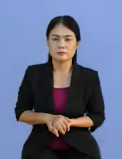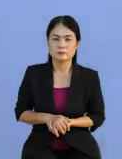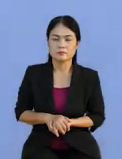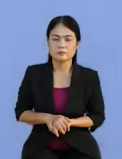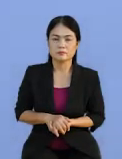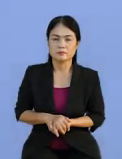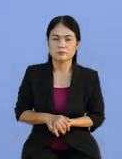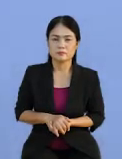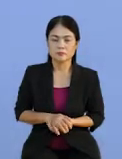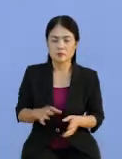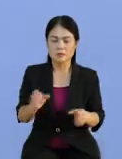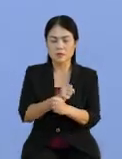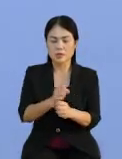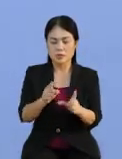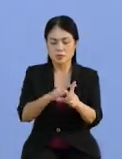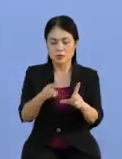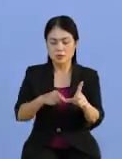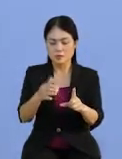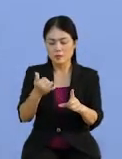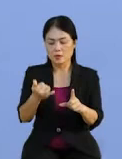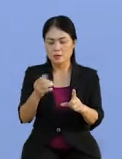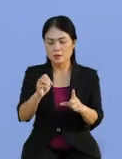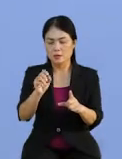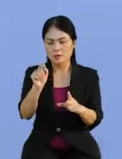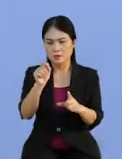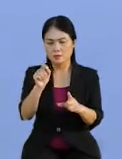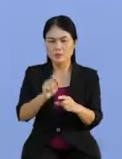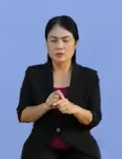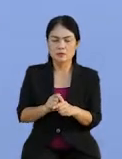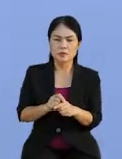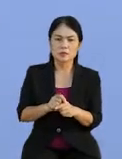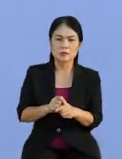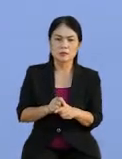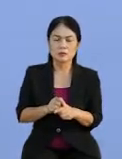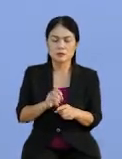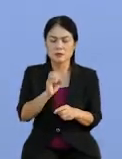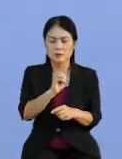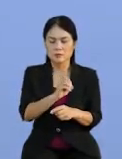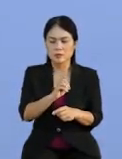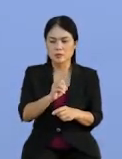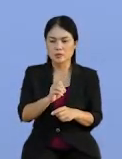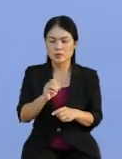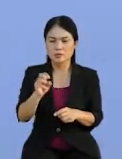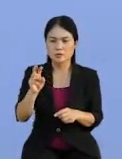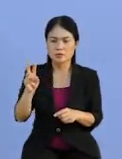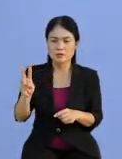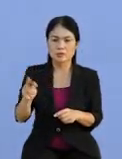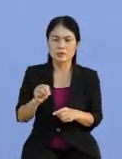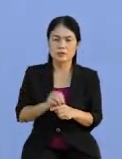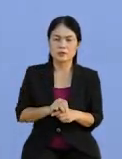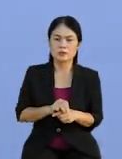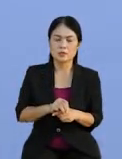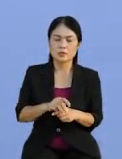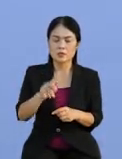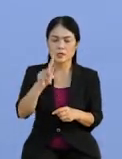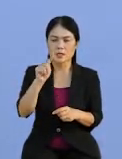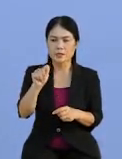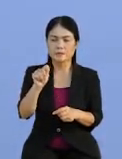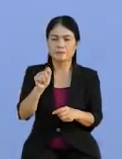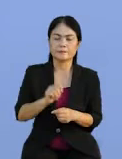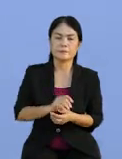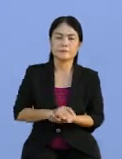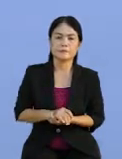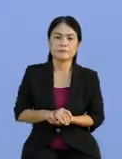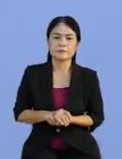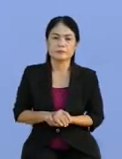bà chân dương bán mũm học sắp đỡ cái đây dương thời đại sau ấy cái lại ní dương bàn ta ô án nơi sọ lên một tiết ba cứ là sọ em chân